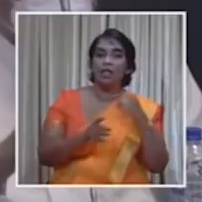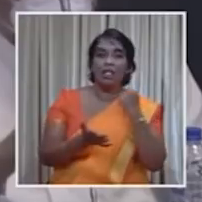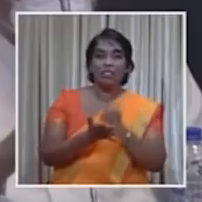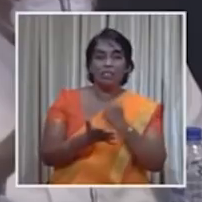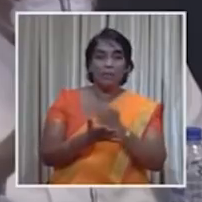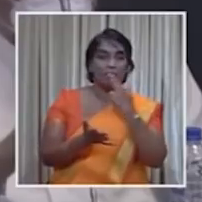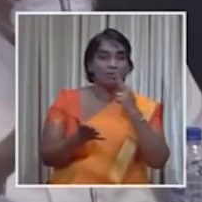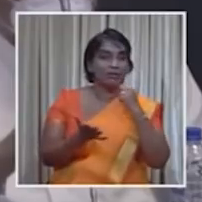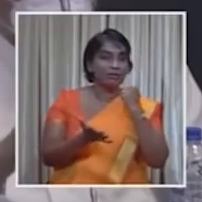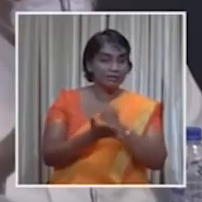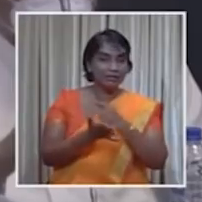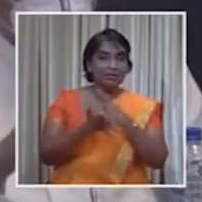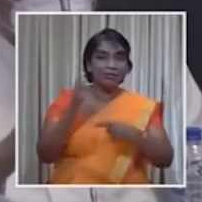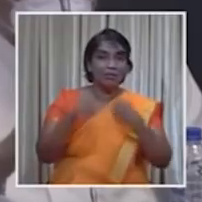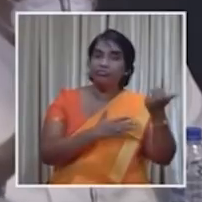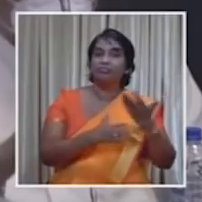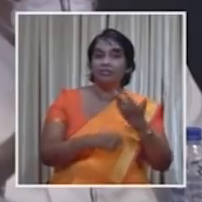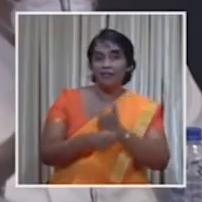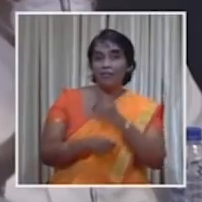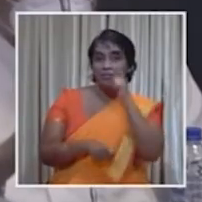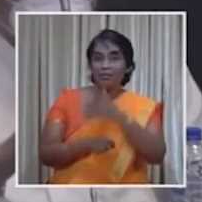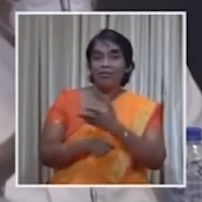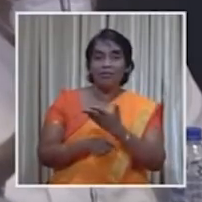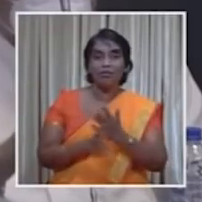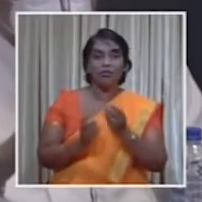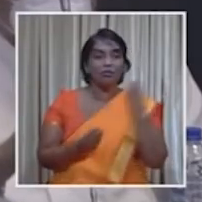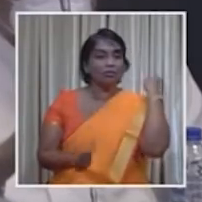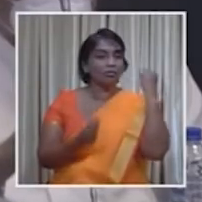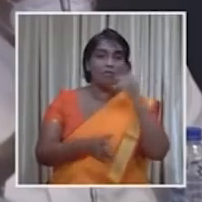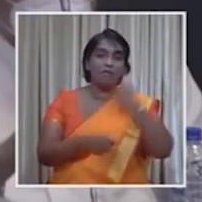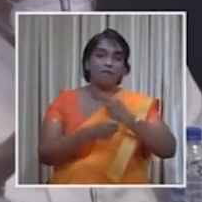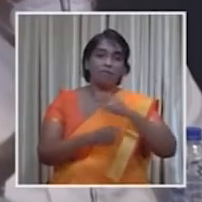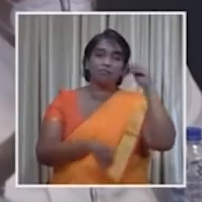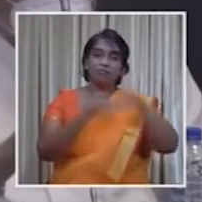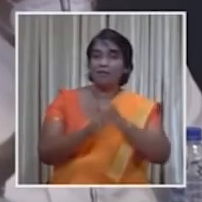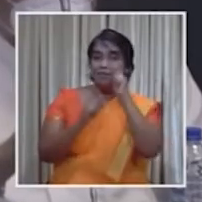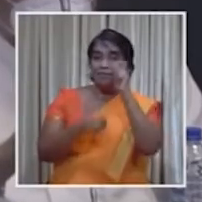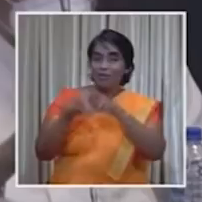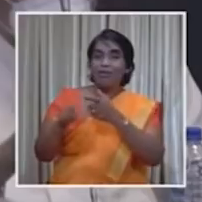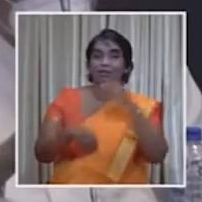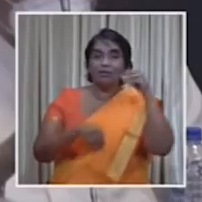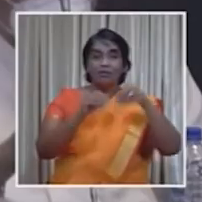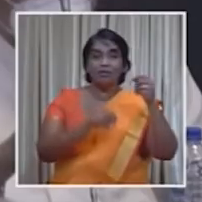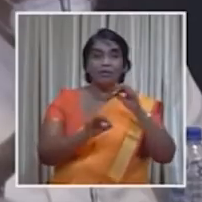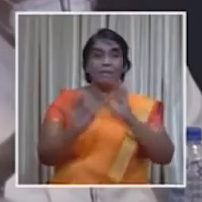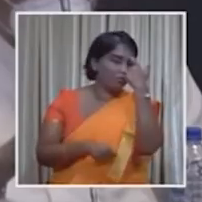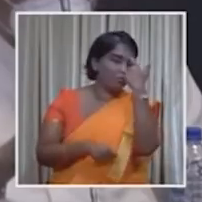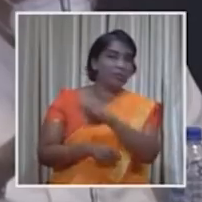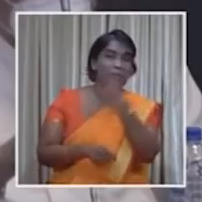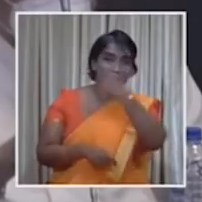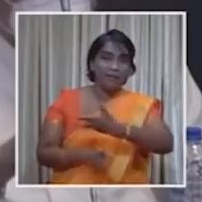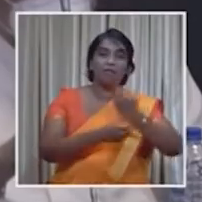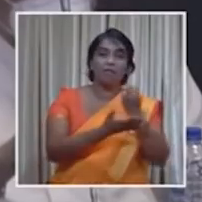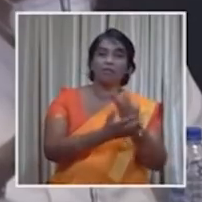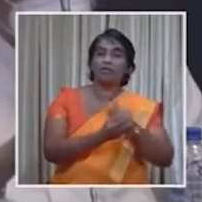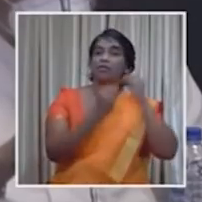වෙලාවේ ආණ්ඩුව පත් කරන්න දීපු ධෛර්යය ගැනවත් හිතුවත් පුදුම දීමක් මේ රාජ්‍ය සේවකයෝ දුන්නේ ආණ්ඩුවට. පඩි වැඩි කරපු යහපාලන ආණ්ඩුවත් අමතක කරලා මේ ආණ්ඩුවට